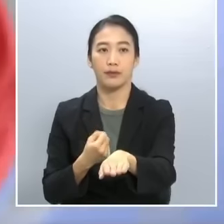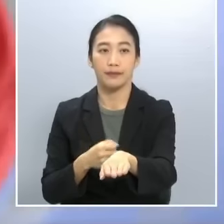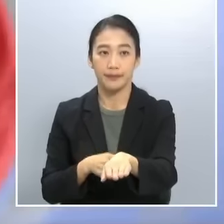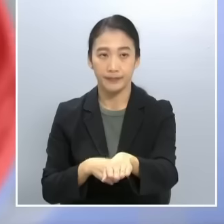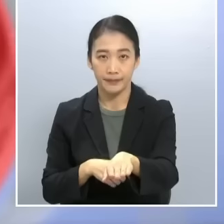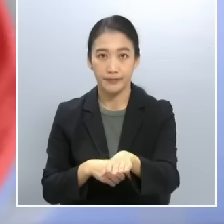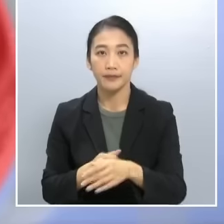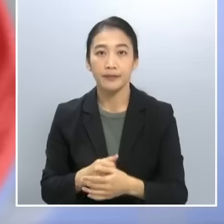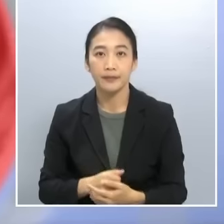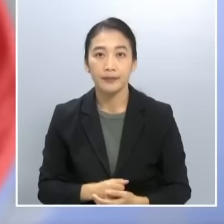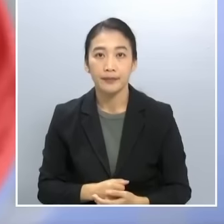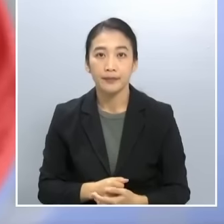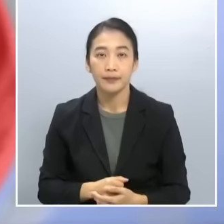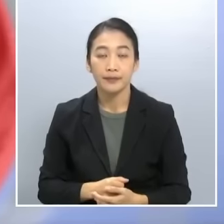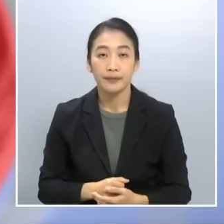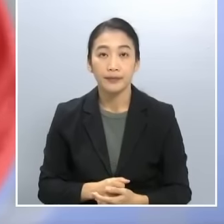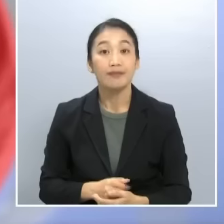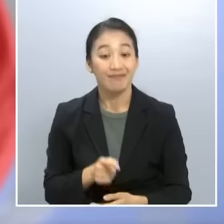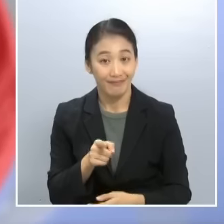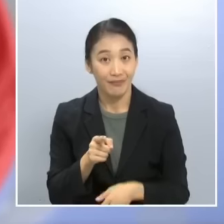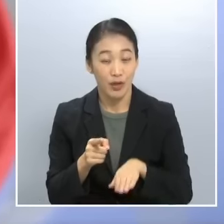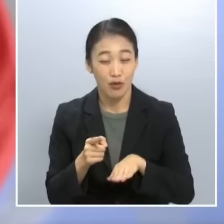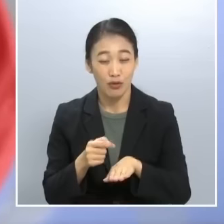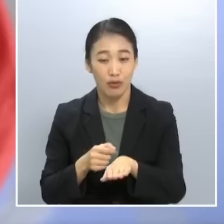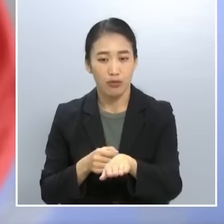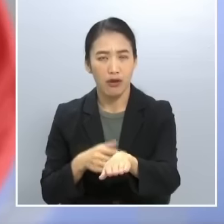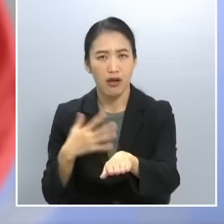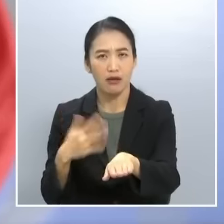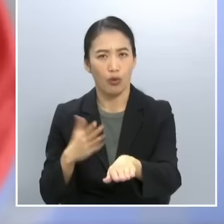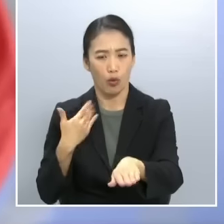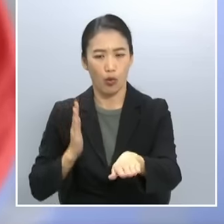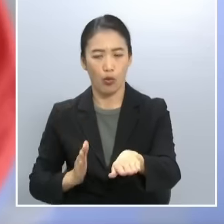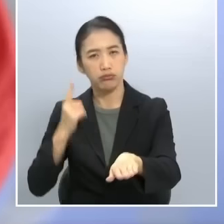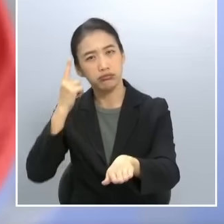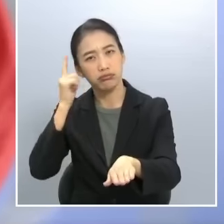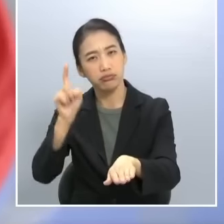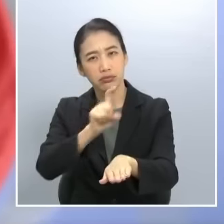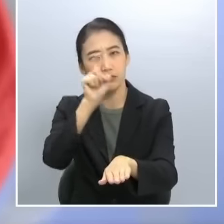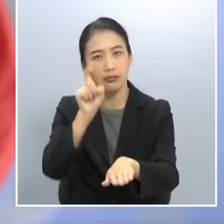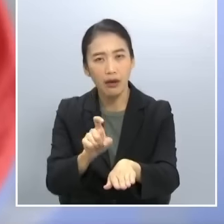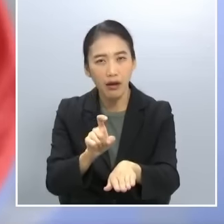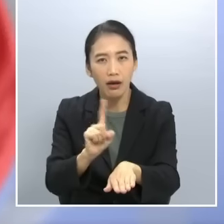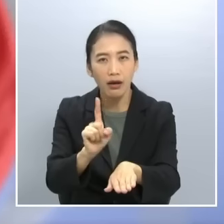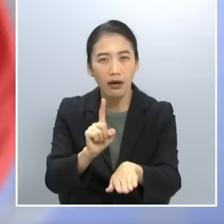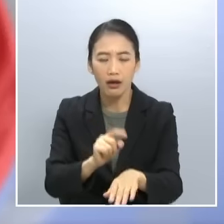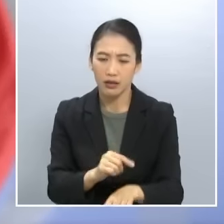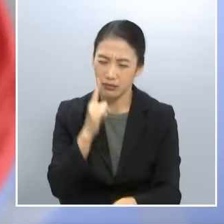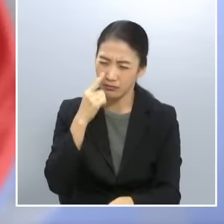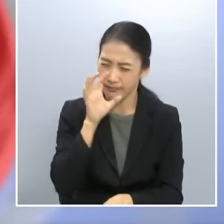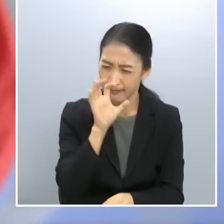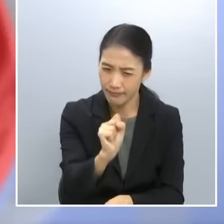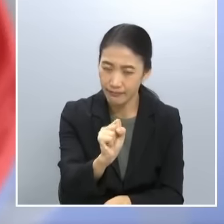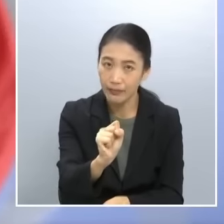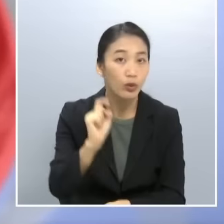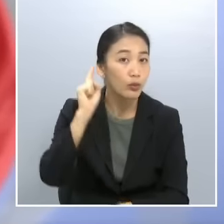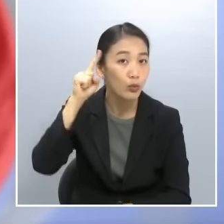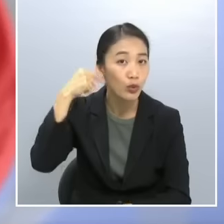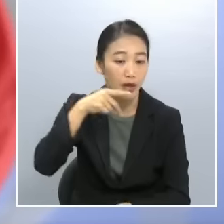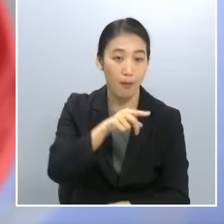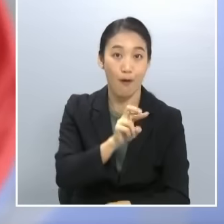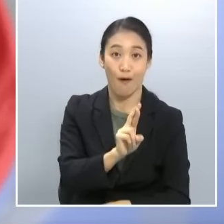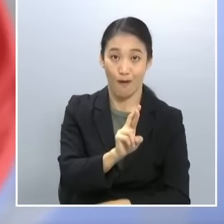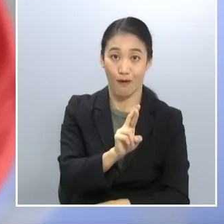ฮะทีนี้มันมีการตั้งข้อสังเกตขึ้นมาก็คือว่าตัวพรเองเนี่ยนะฮะวันนั้นได้